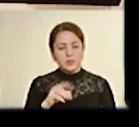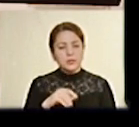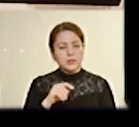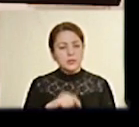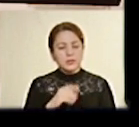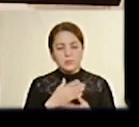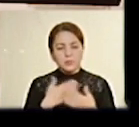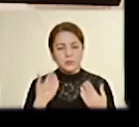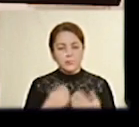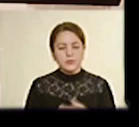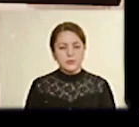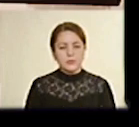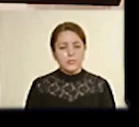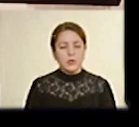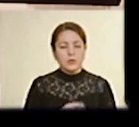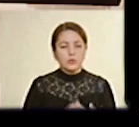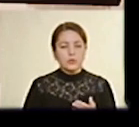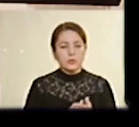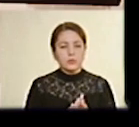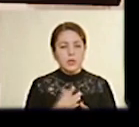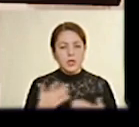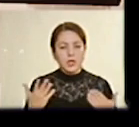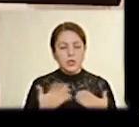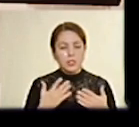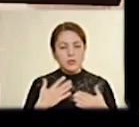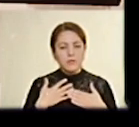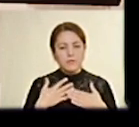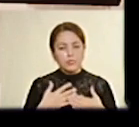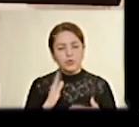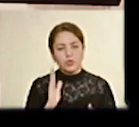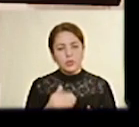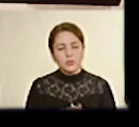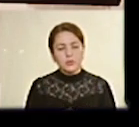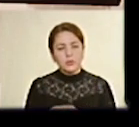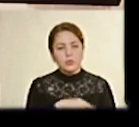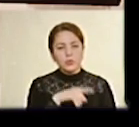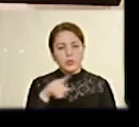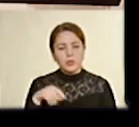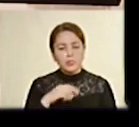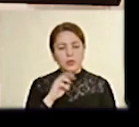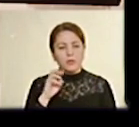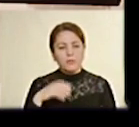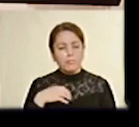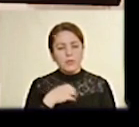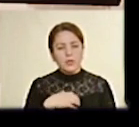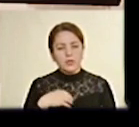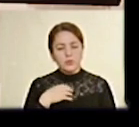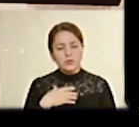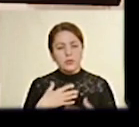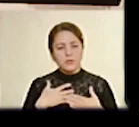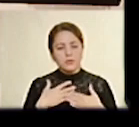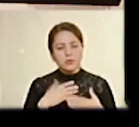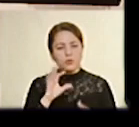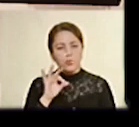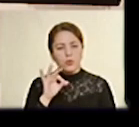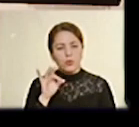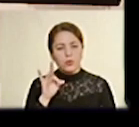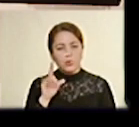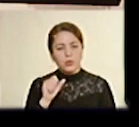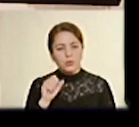sezmaymiz. Xo'sh, o'simliklar qanday nafas oladi? Ularning maxsus nafas olish organlari mavjudmi?